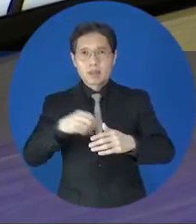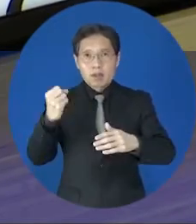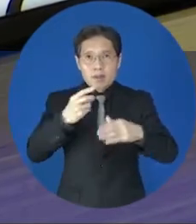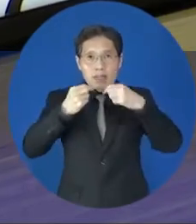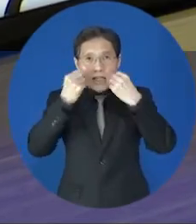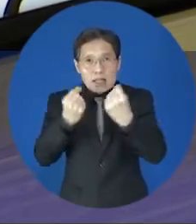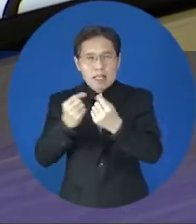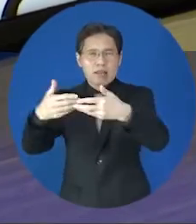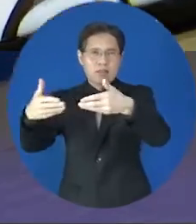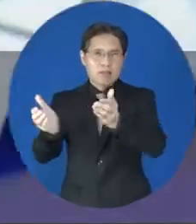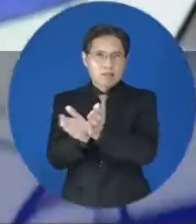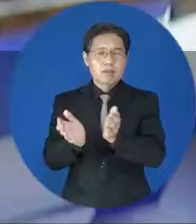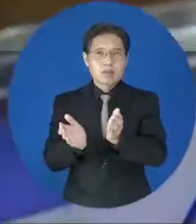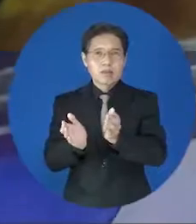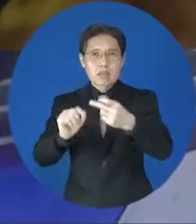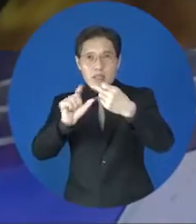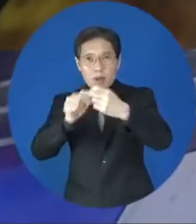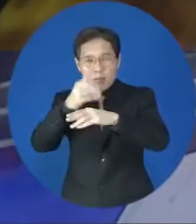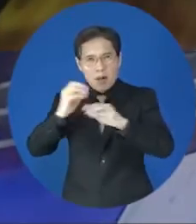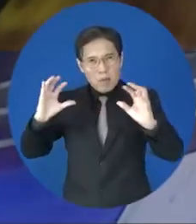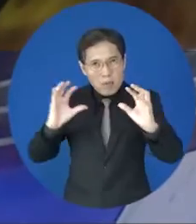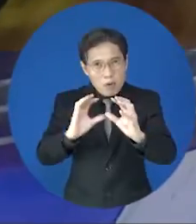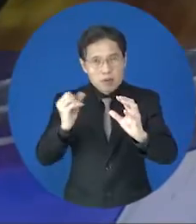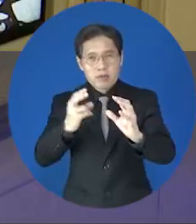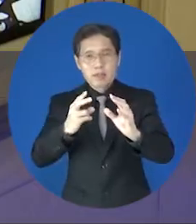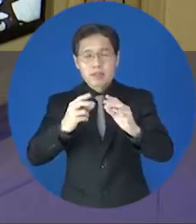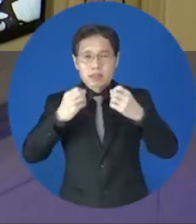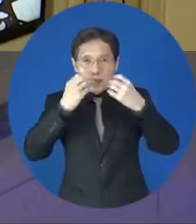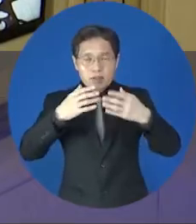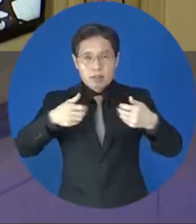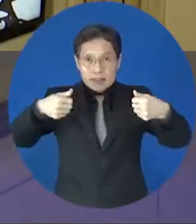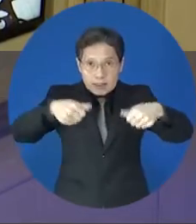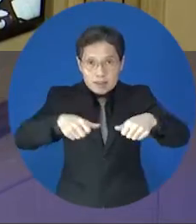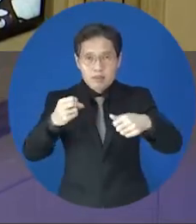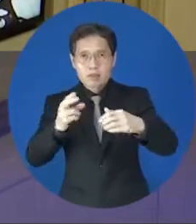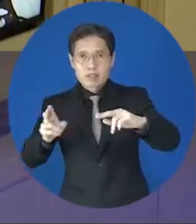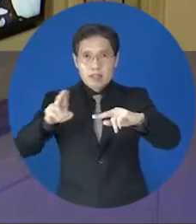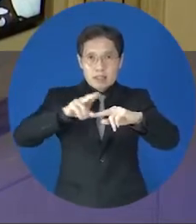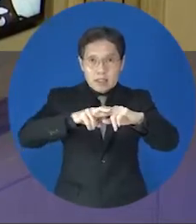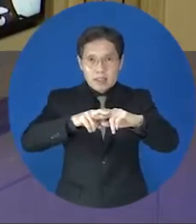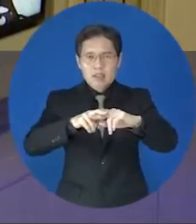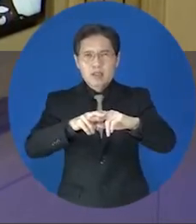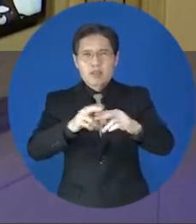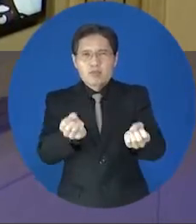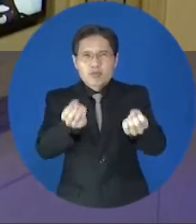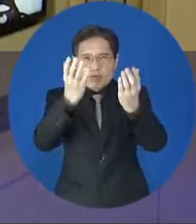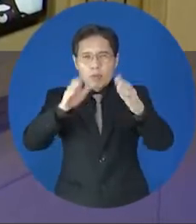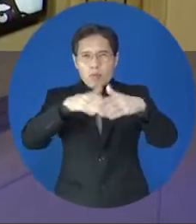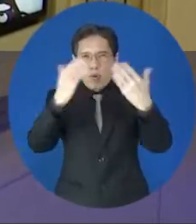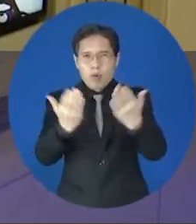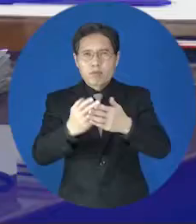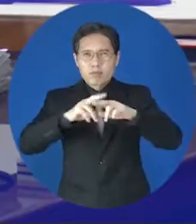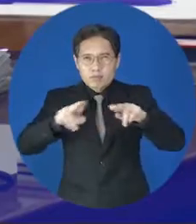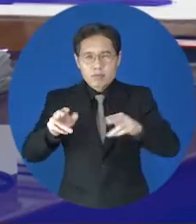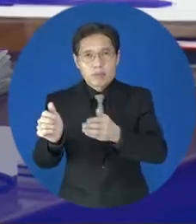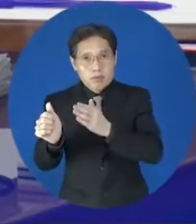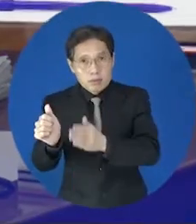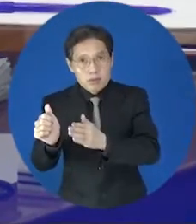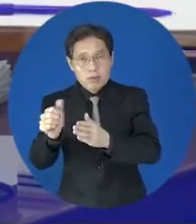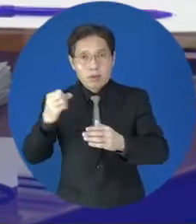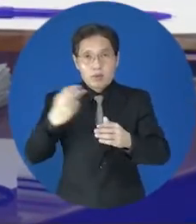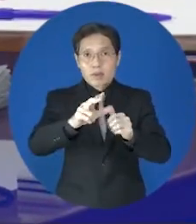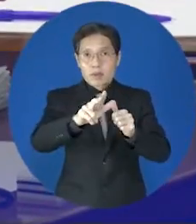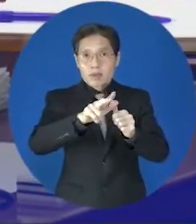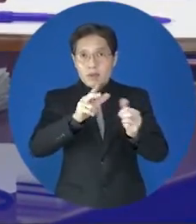민간단체에 도 송년 모임과 신년 인사회 이취임식 등을 취소해 줄 것을 권고했습니다 이와 함께